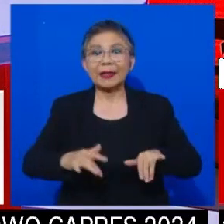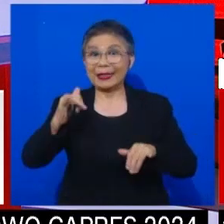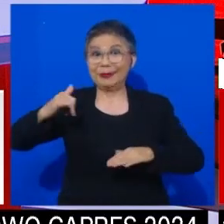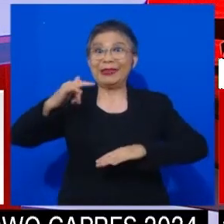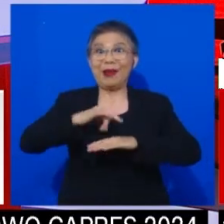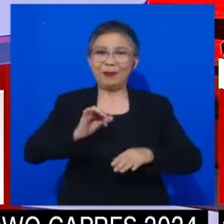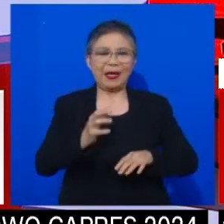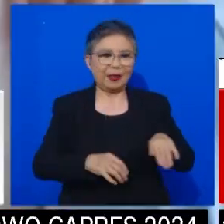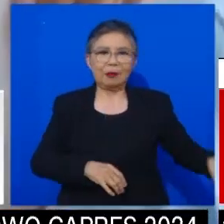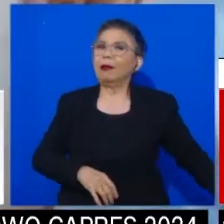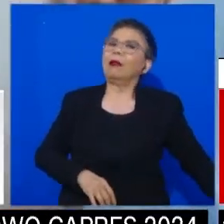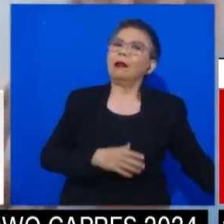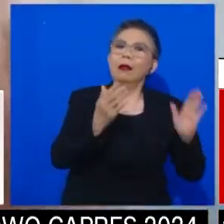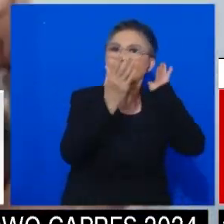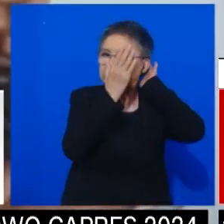tembok